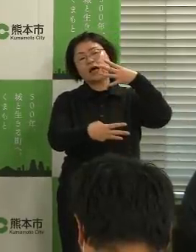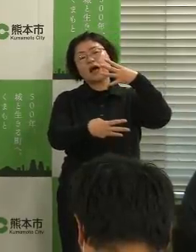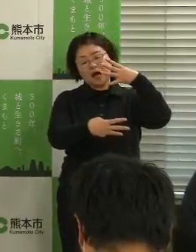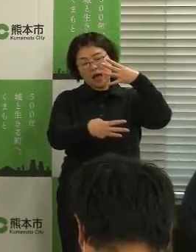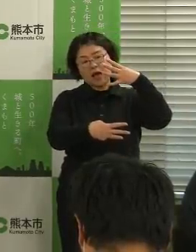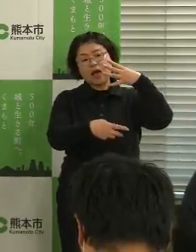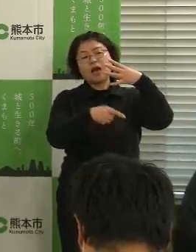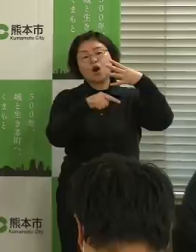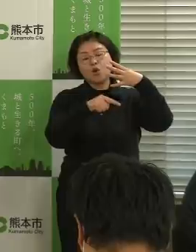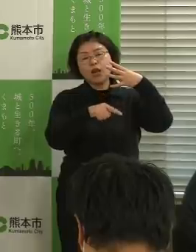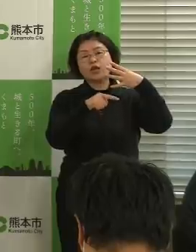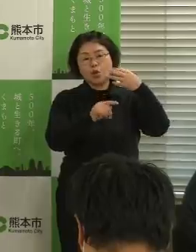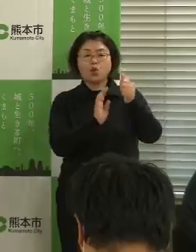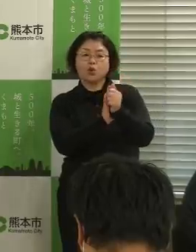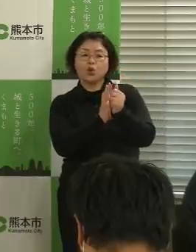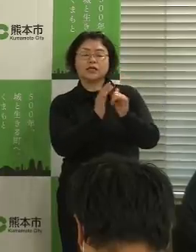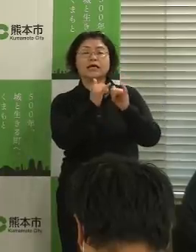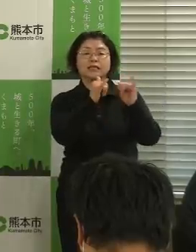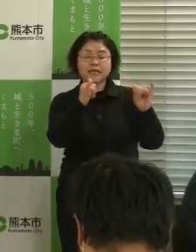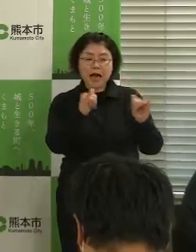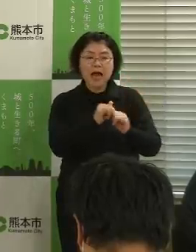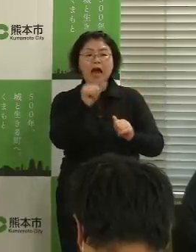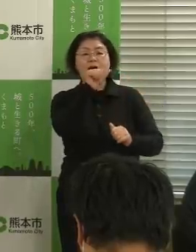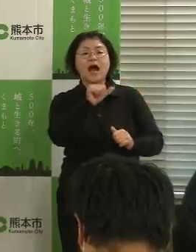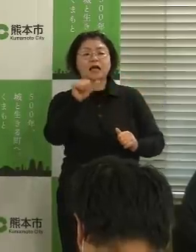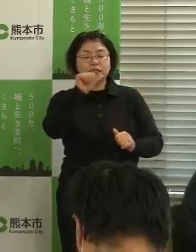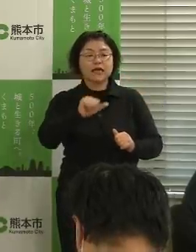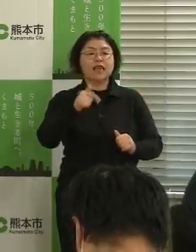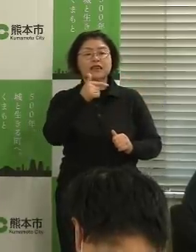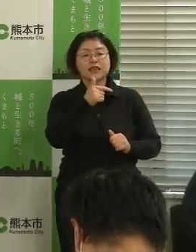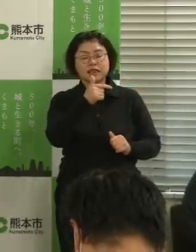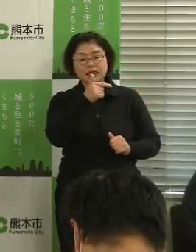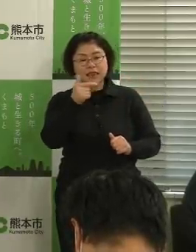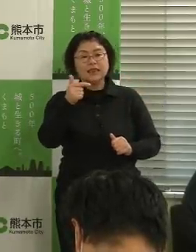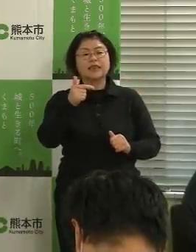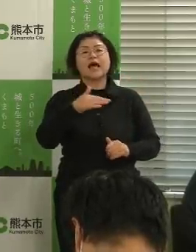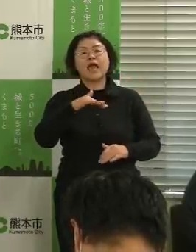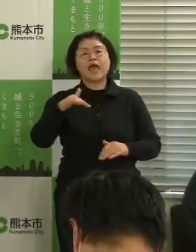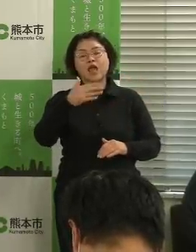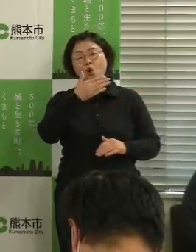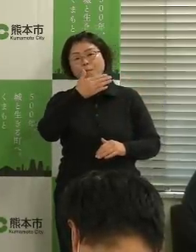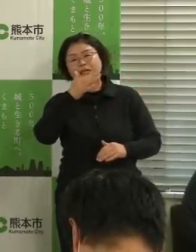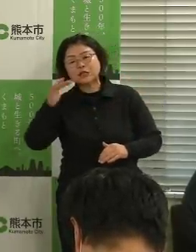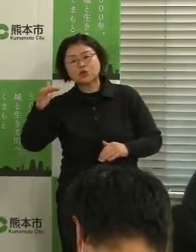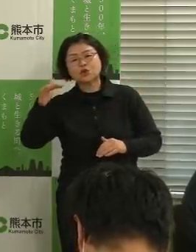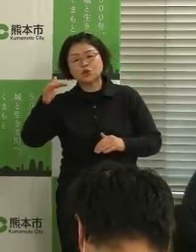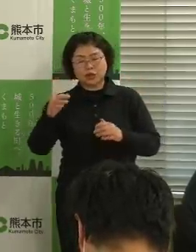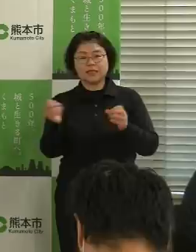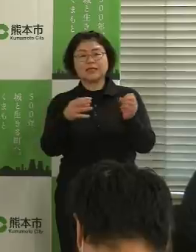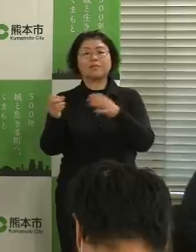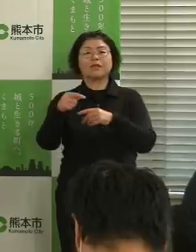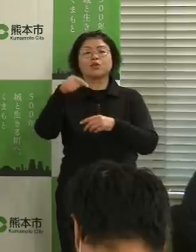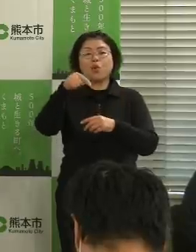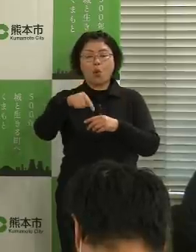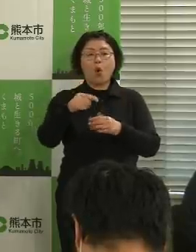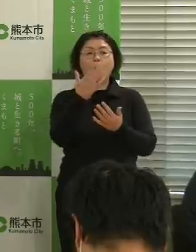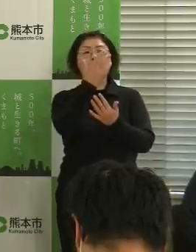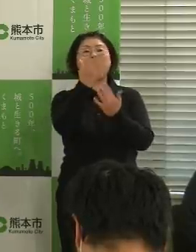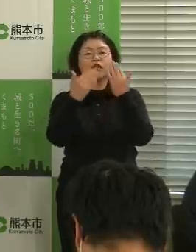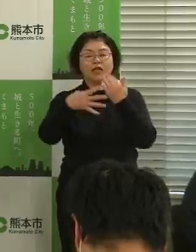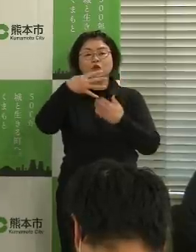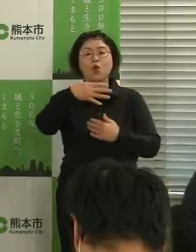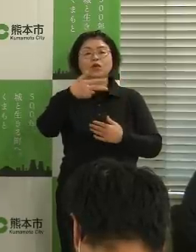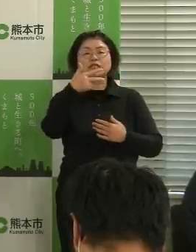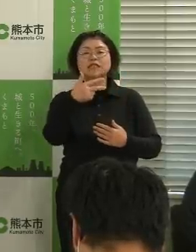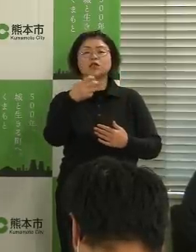ットの共催者でありますアジア太平洋水フォーラム、これは森喜朗会長ですね、と